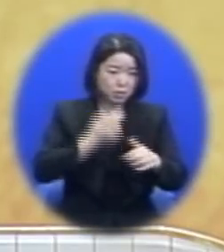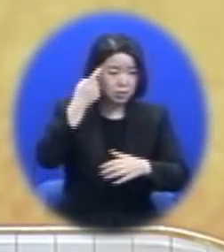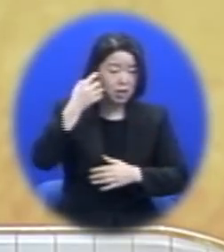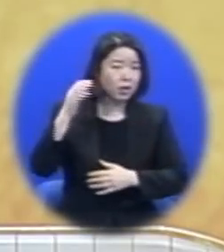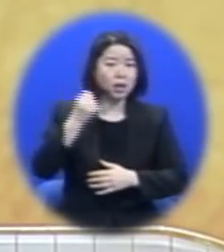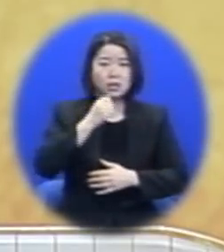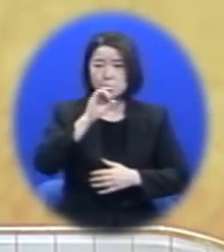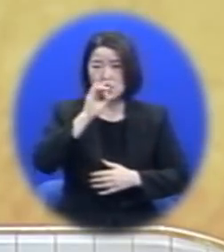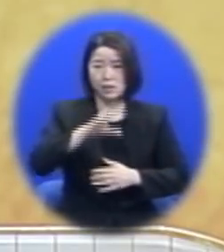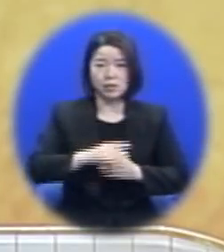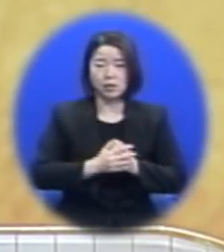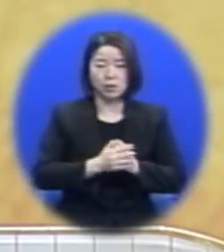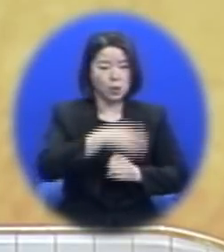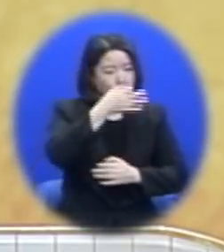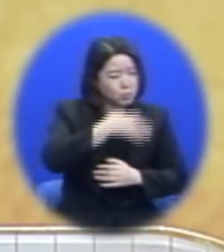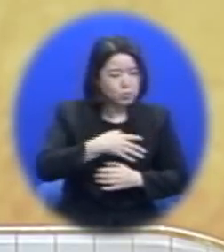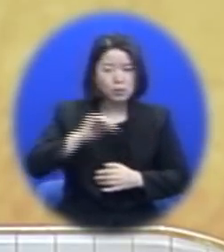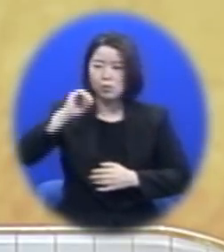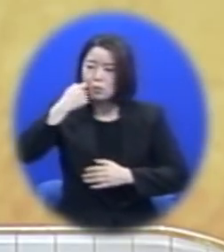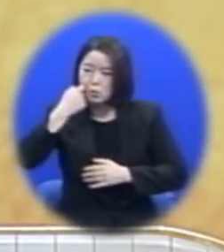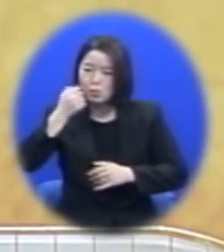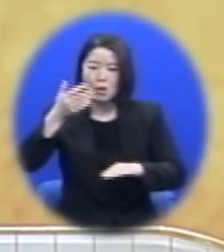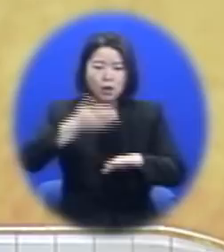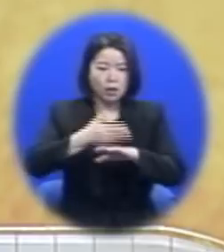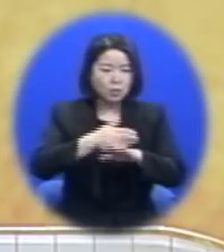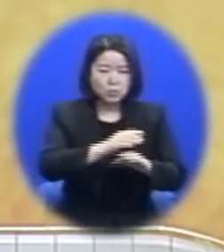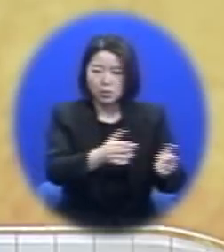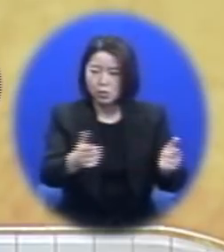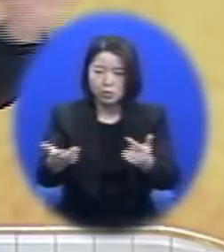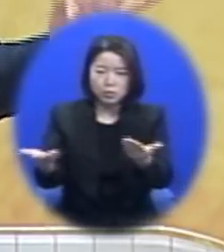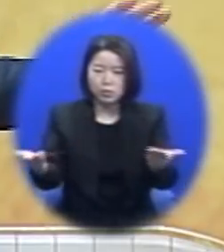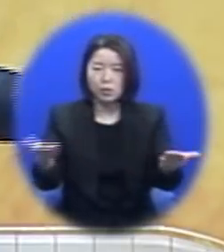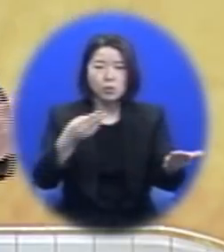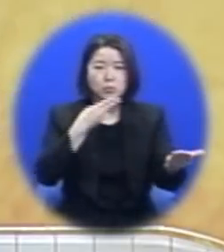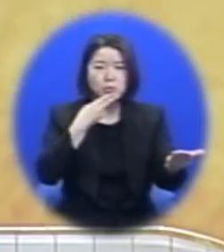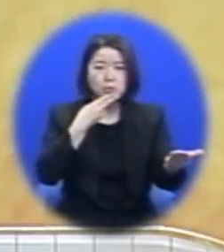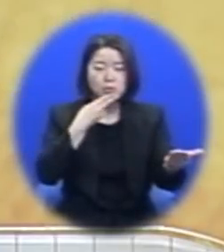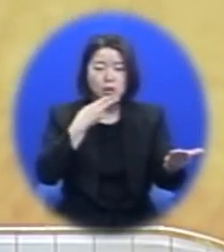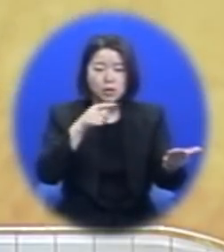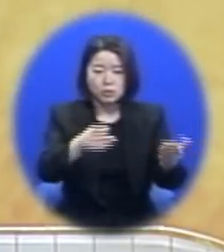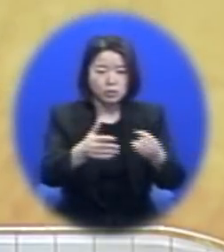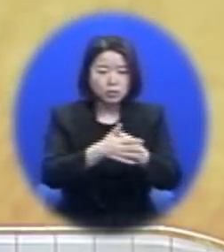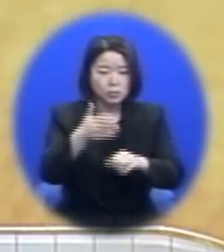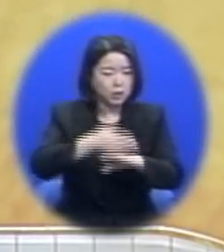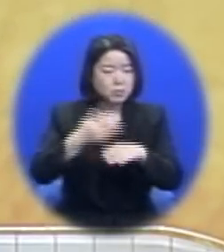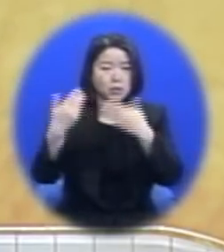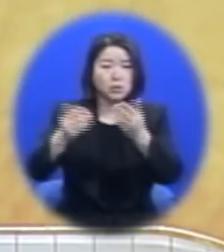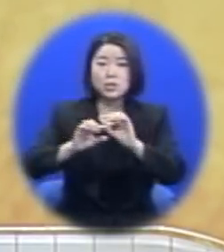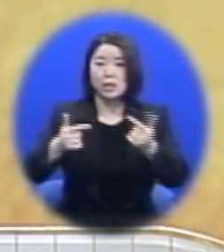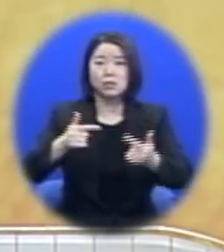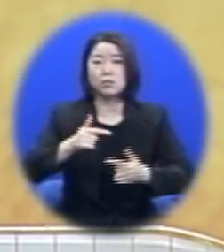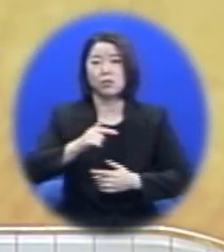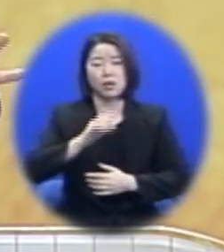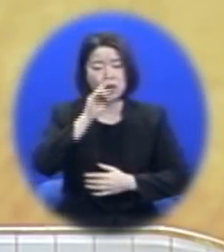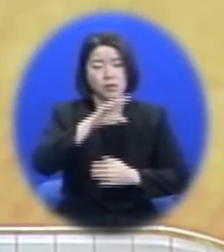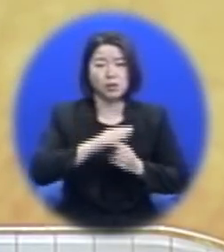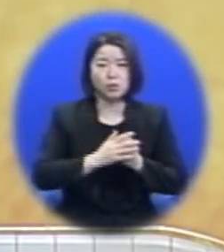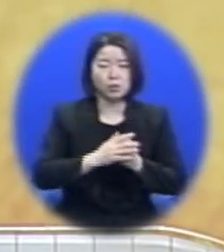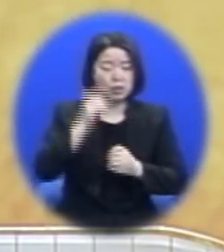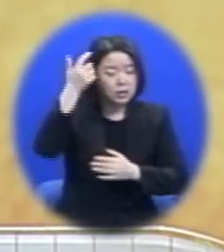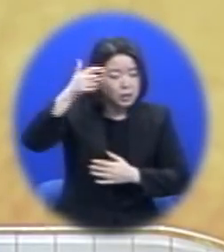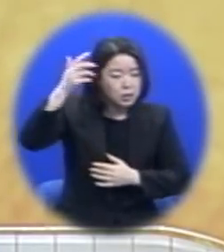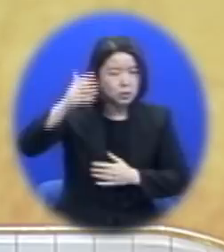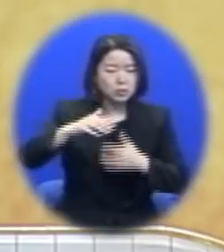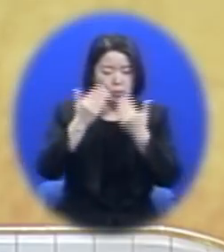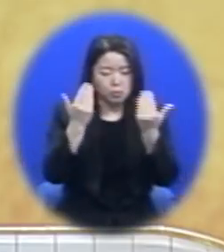힘들어서, 어려워서, 뭐 감사드릴 게 없어서 감사 안 하는 게 아닙니다. 영적으로 완전히 굳어져 가고